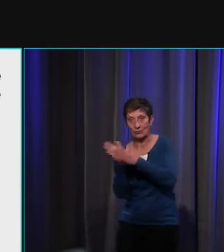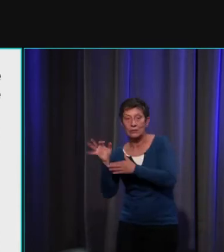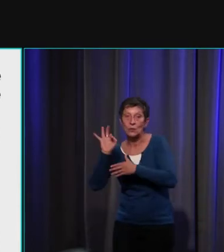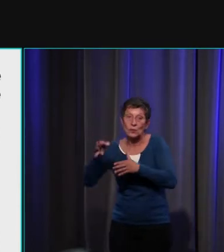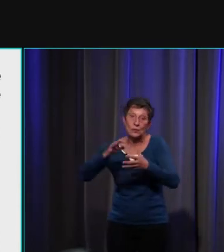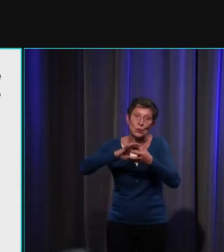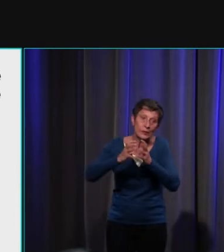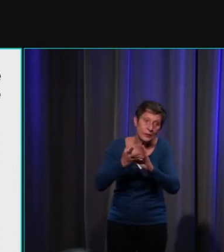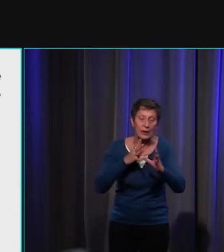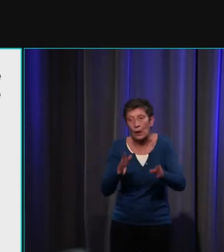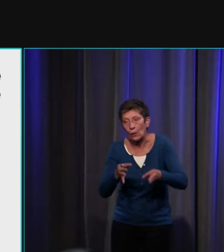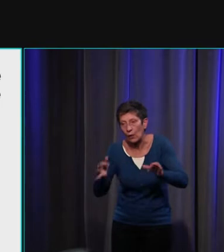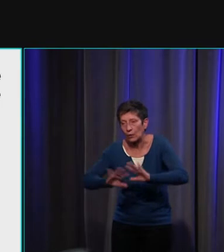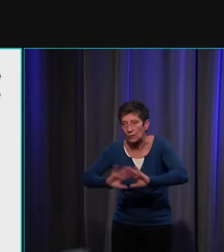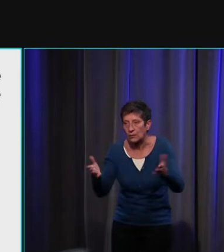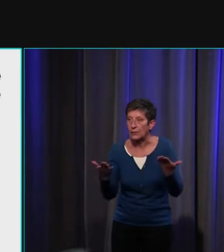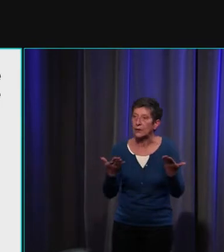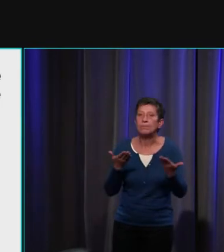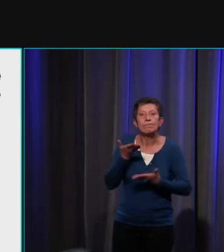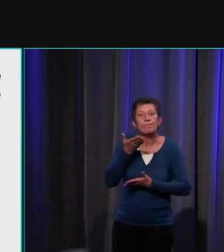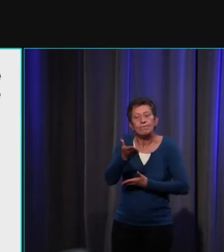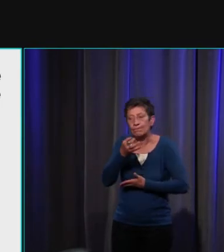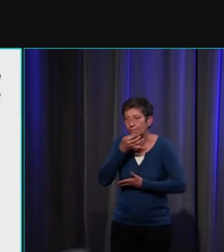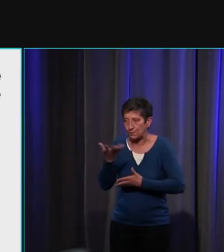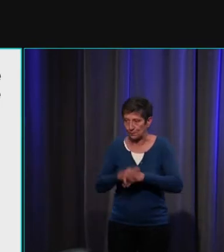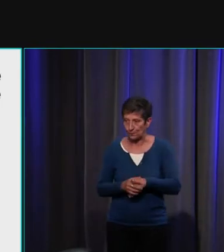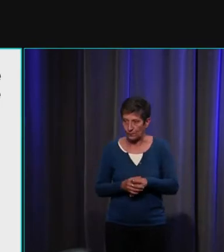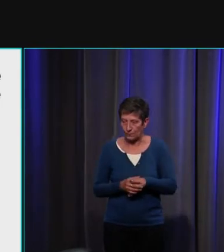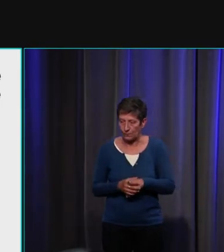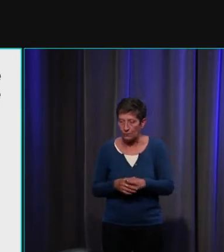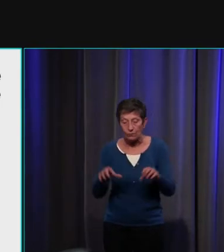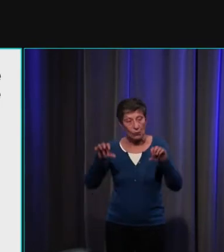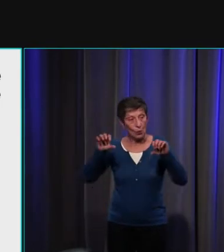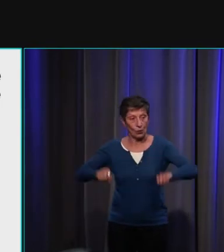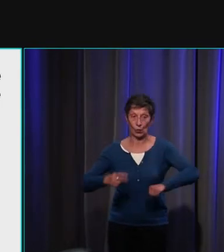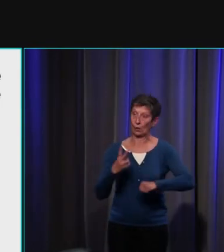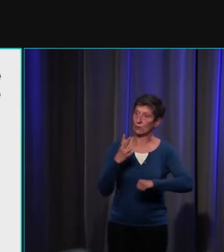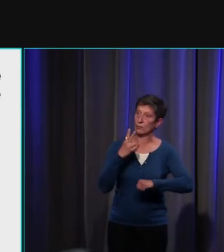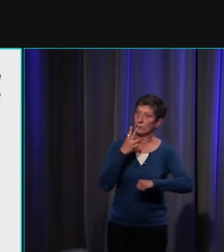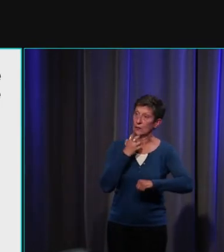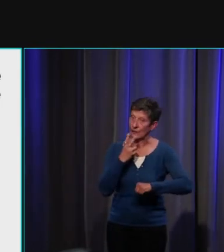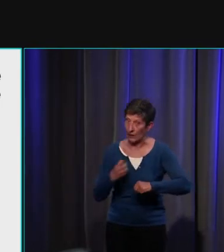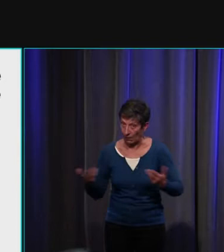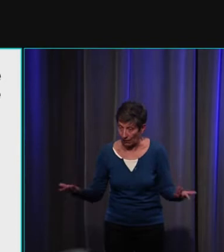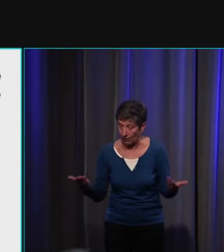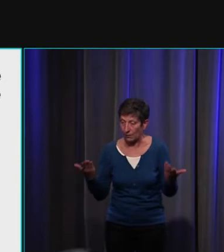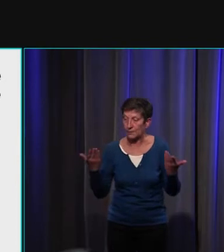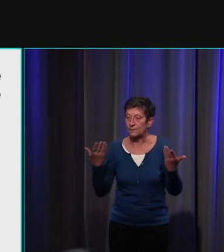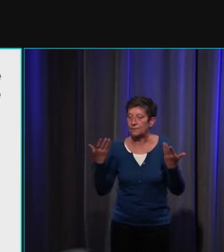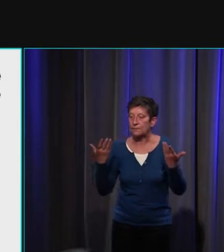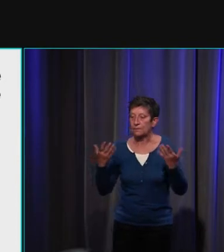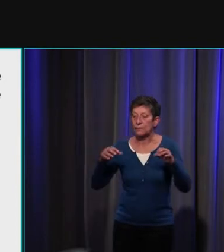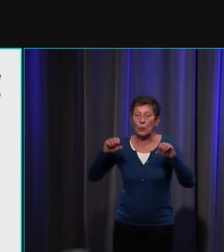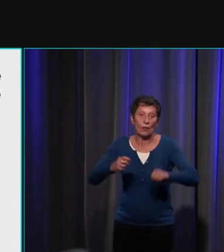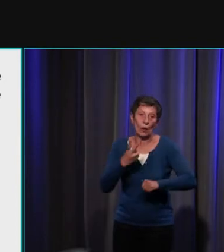beaucoup de nuances que finalement le pouvoir civil le bras séculier les paie donc de